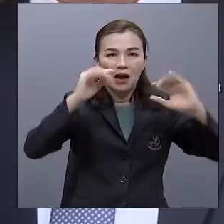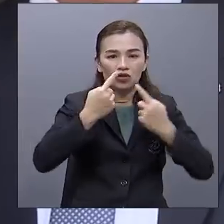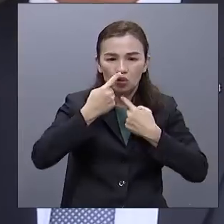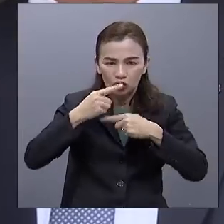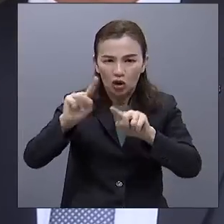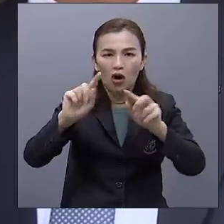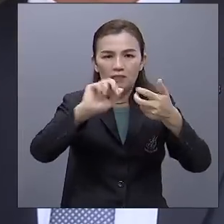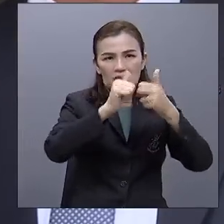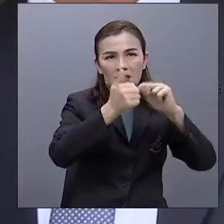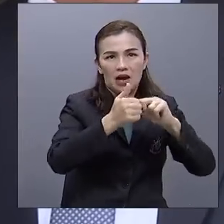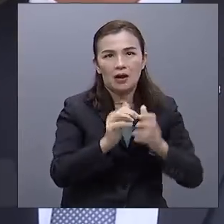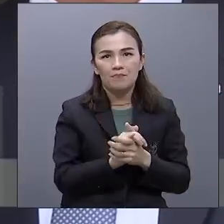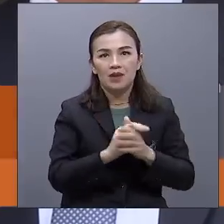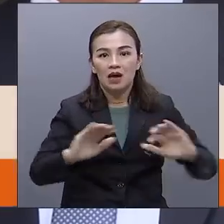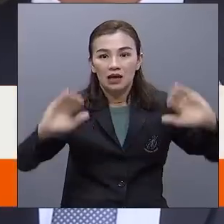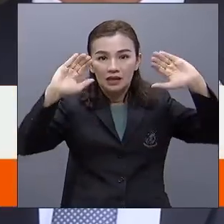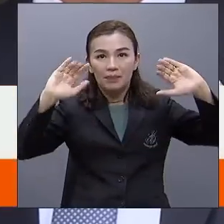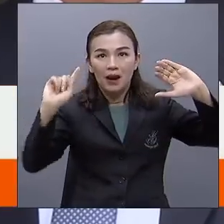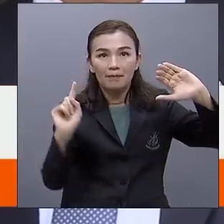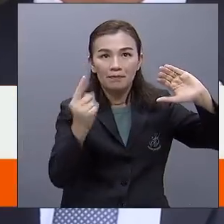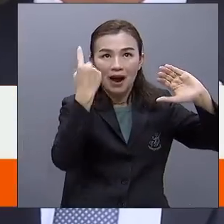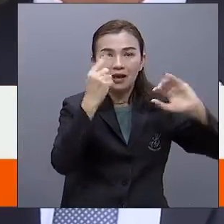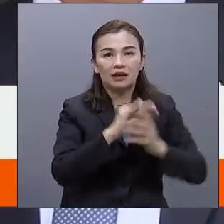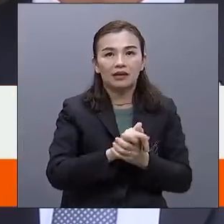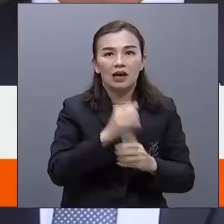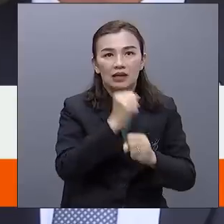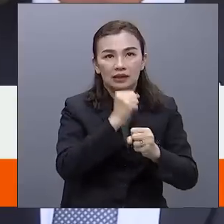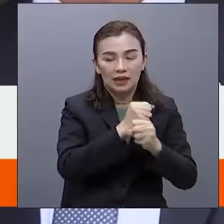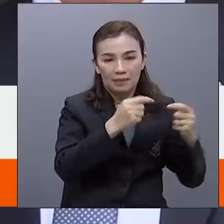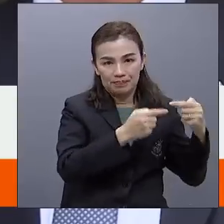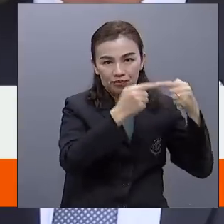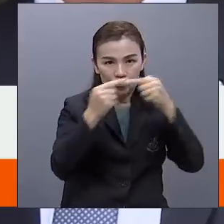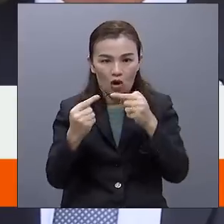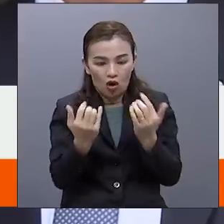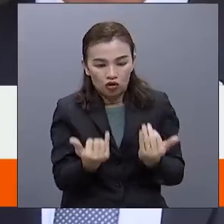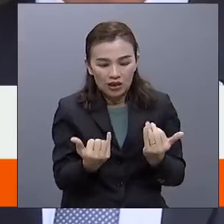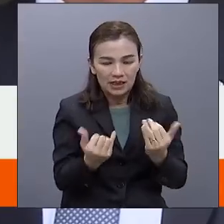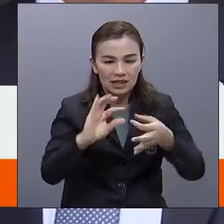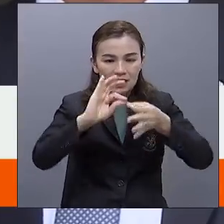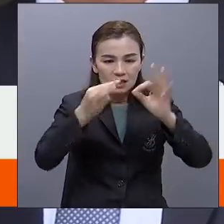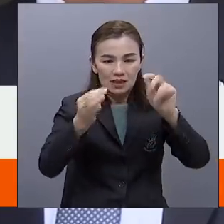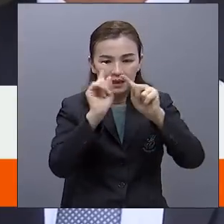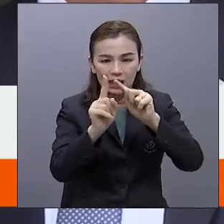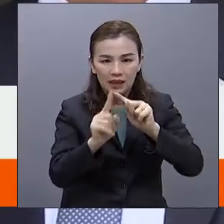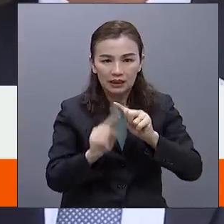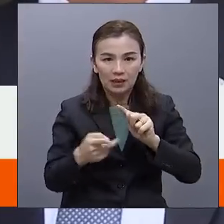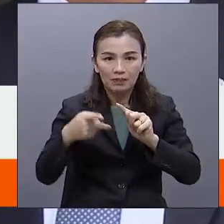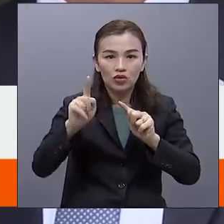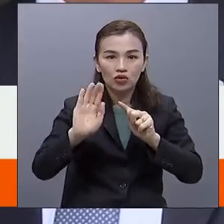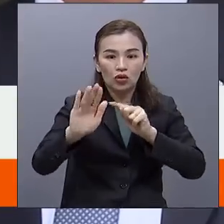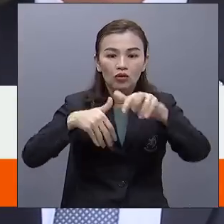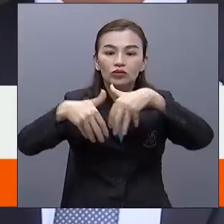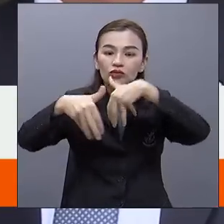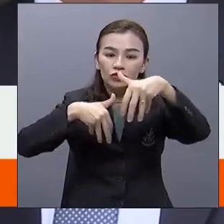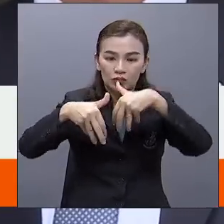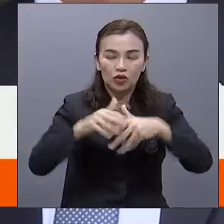งที่รัฐบาลชุดใหม่เนี่ยจะต้องทำต่อจากรัฐบาลชุดปัจจุบันเนี่ยหลายเรื่องที่เป็นประโยชน์กับประชาชนนะครับเพราะฉะ